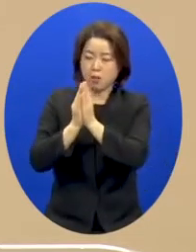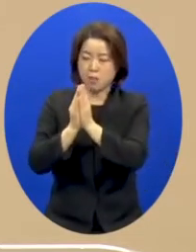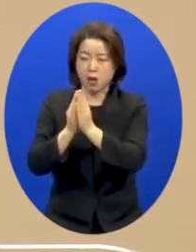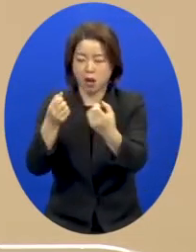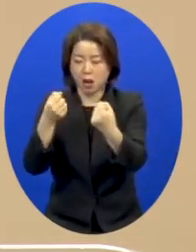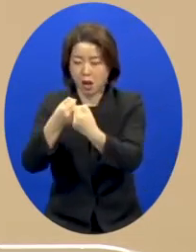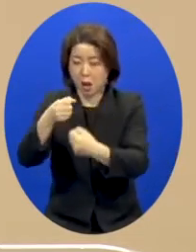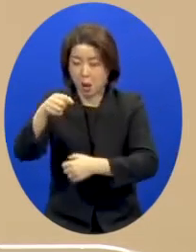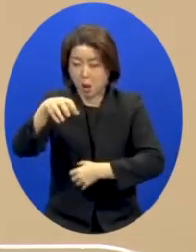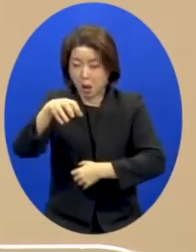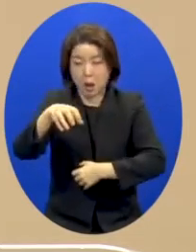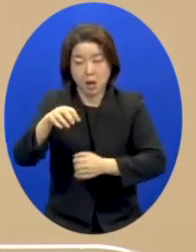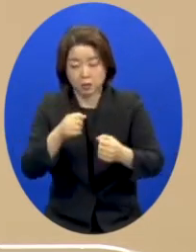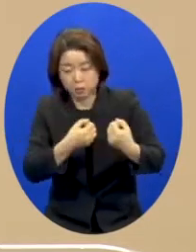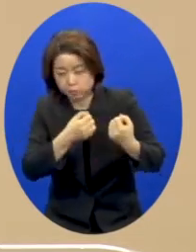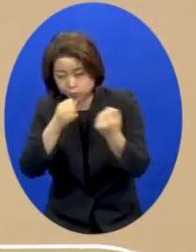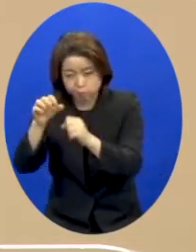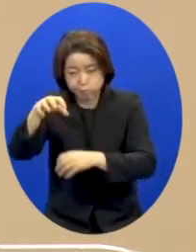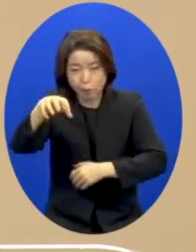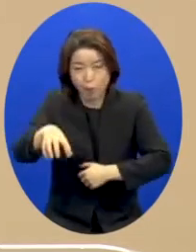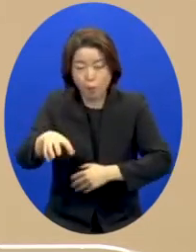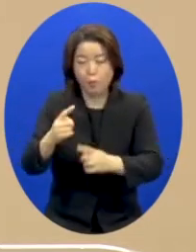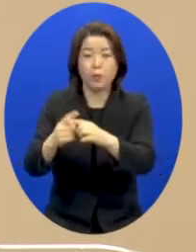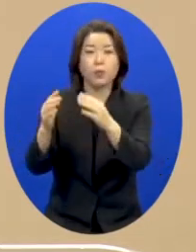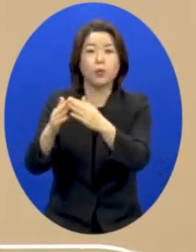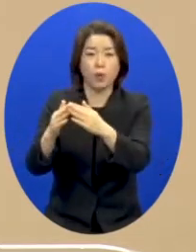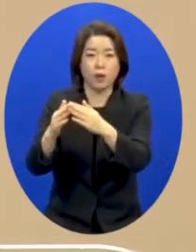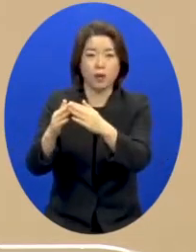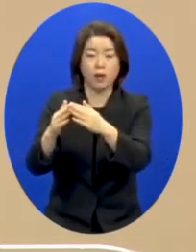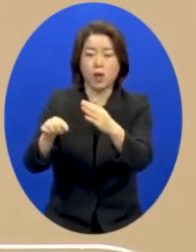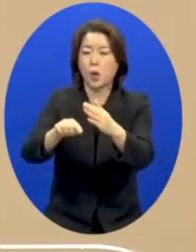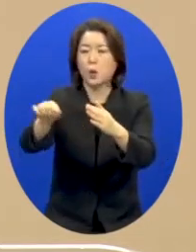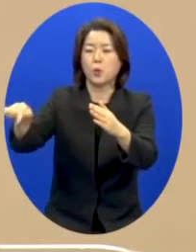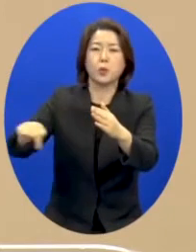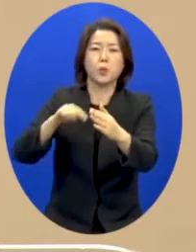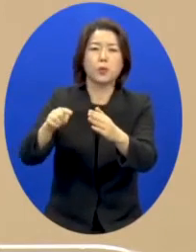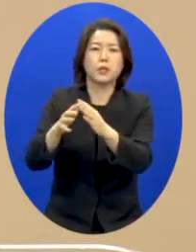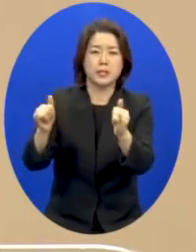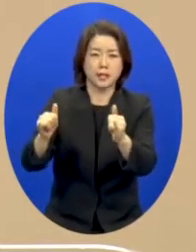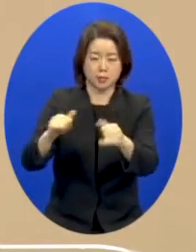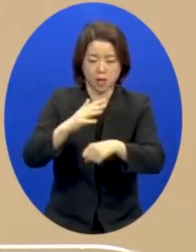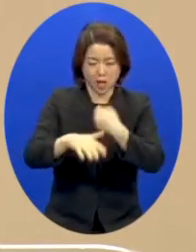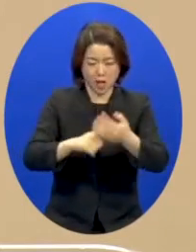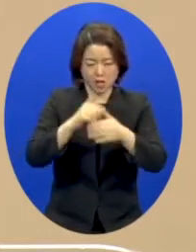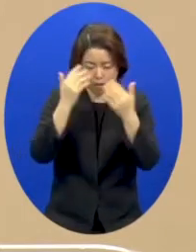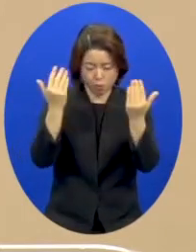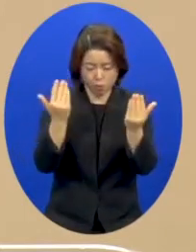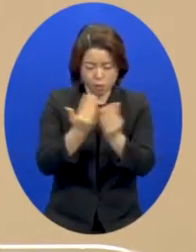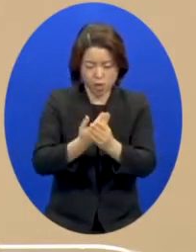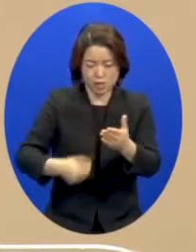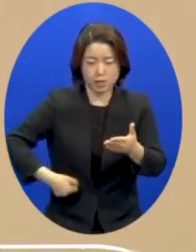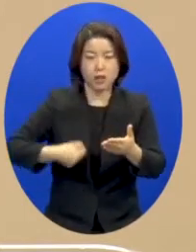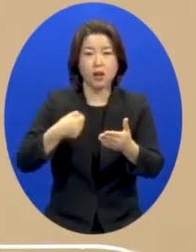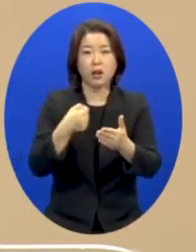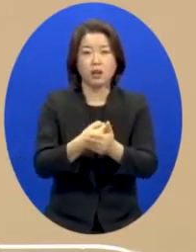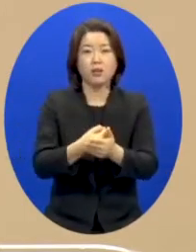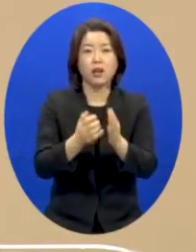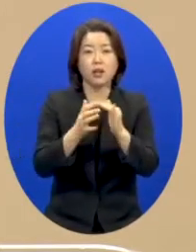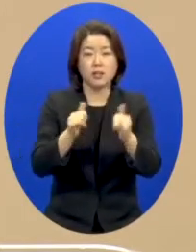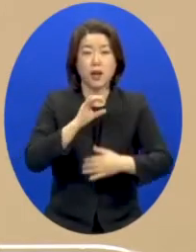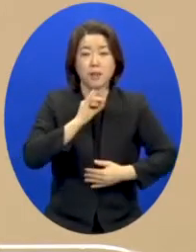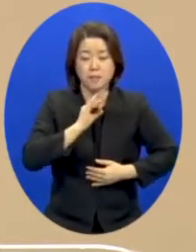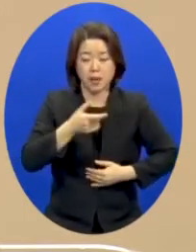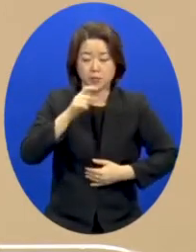난민촌 안에 있는 교회가 교인들이라면 하나님께 완전한 헌신을 결단한 자라만 세례를